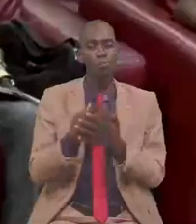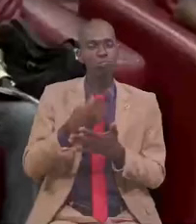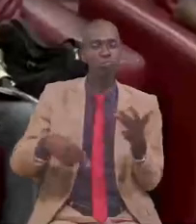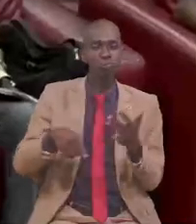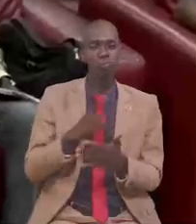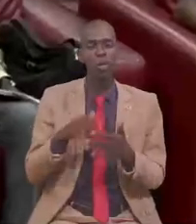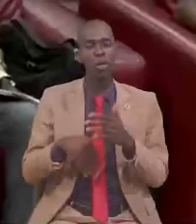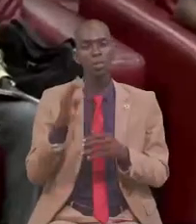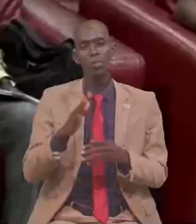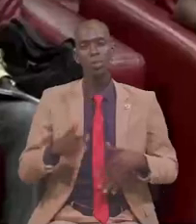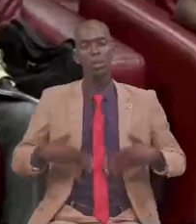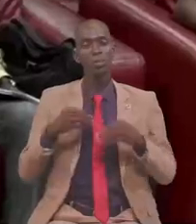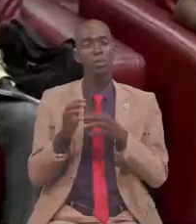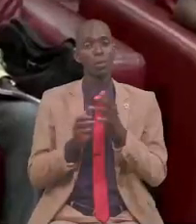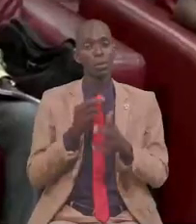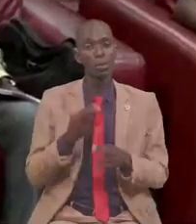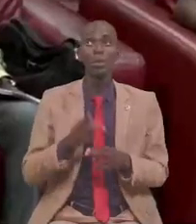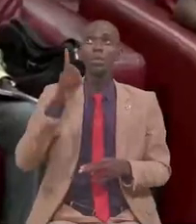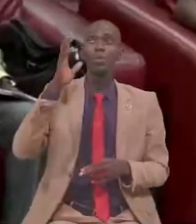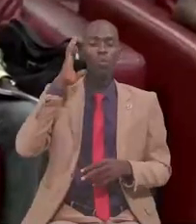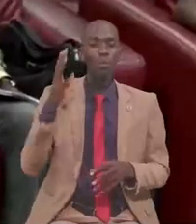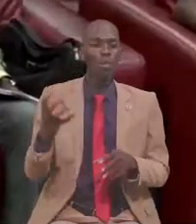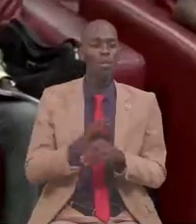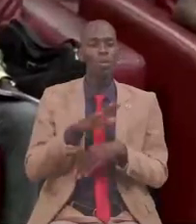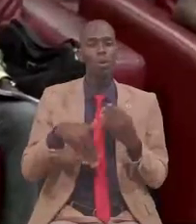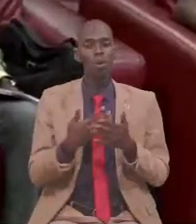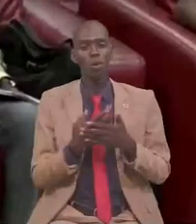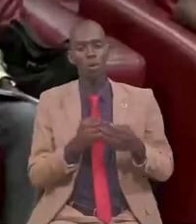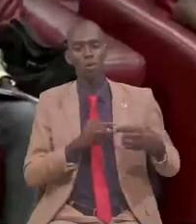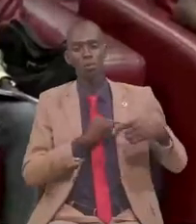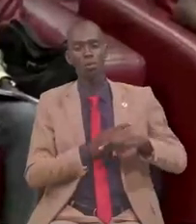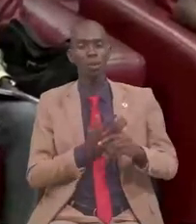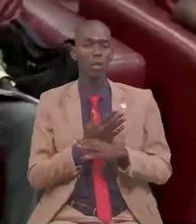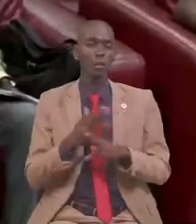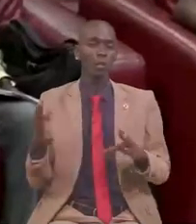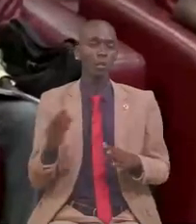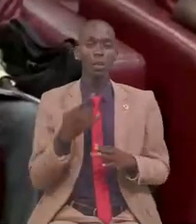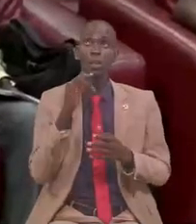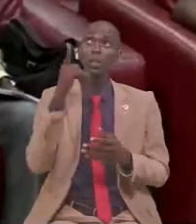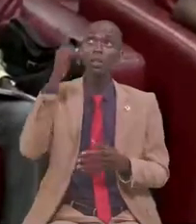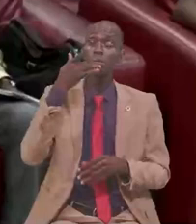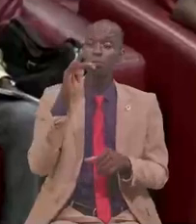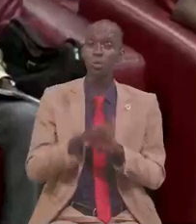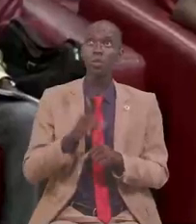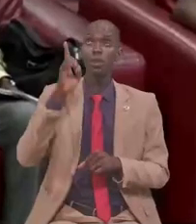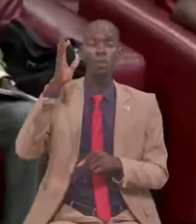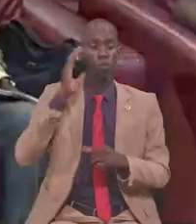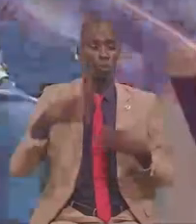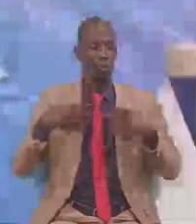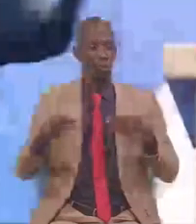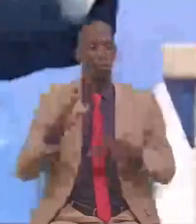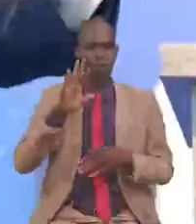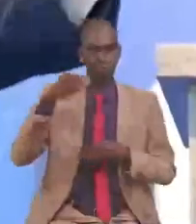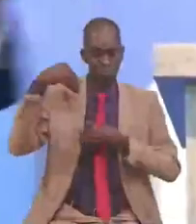la condamnation. Il va ôter toute la culpabilité. Il a dit, il va guérir votre homme